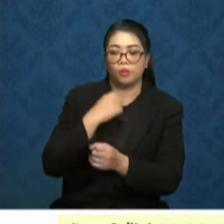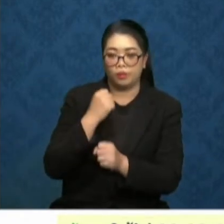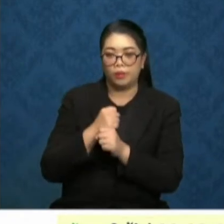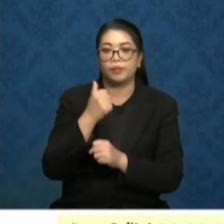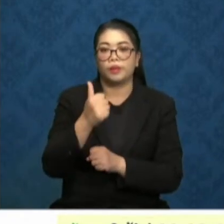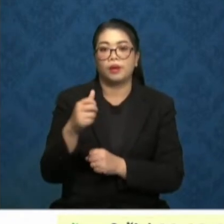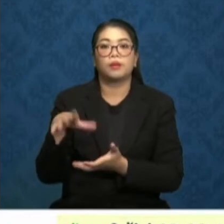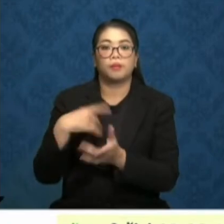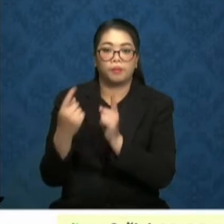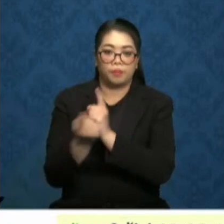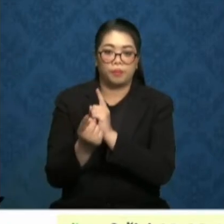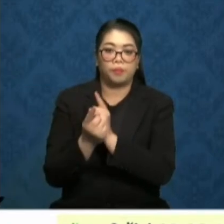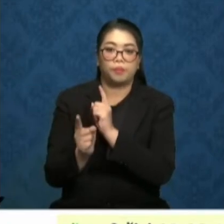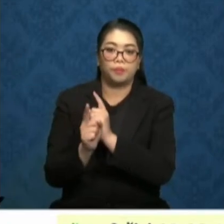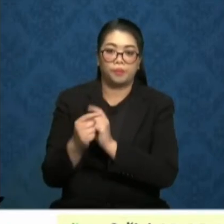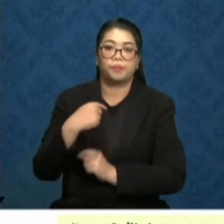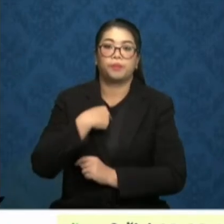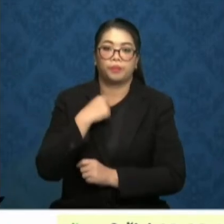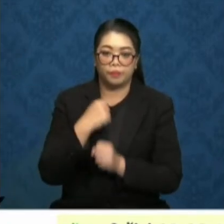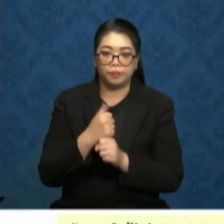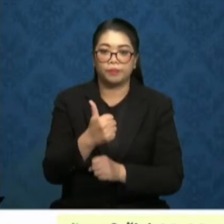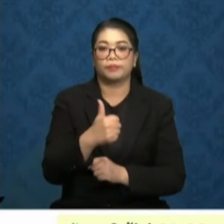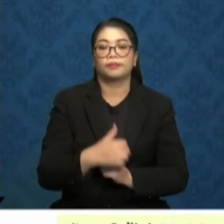ี้นะครับแล้วก็